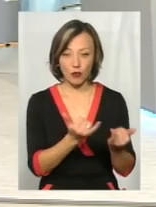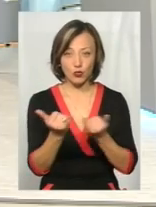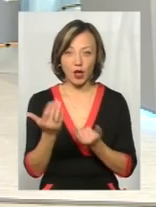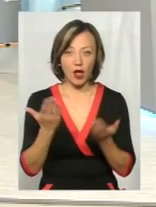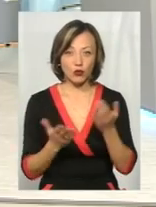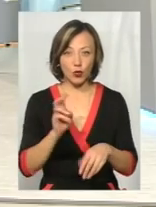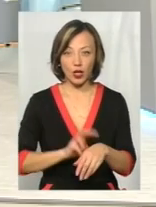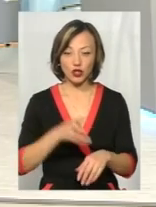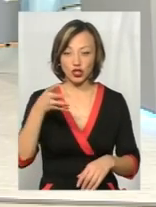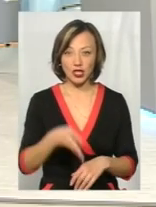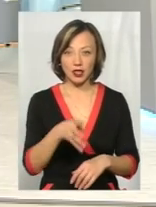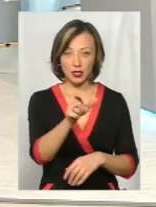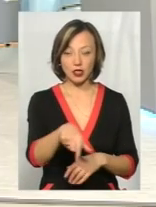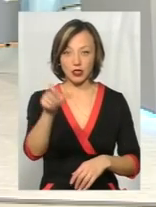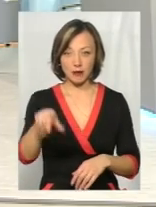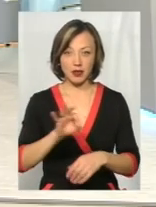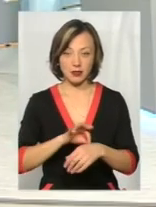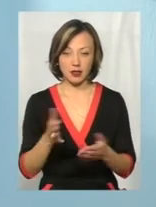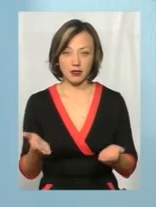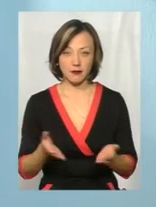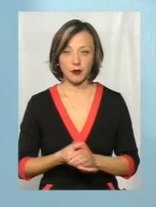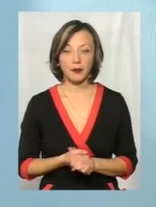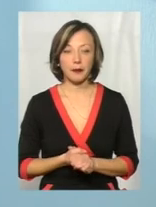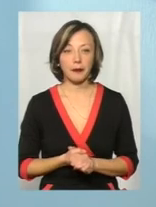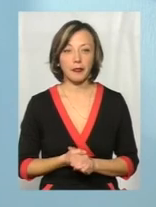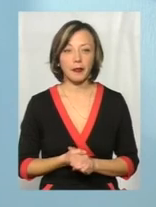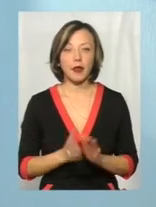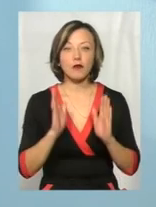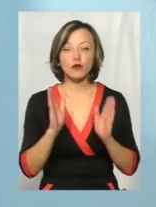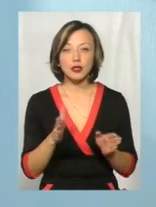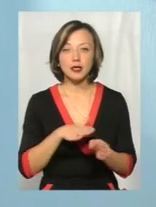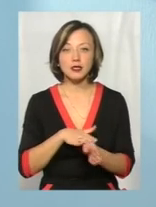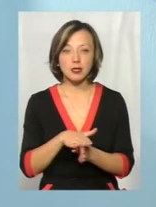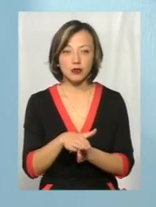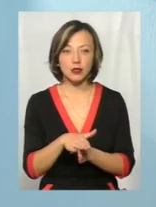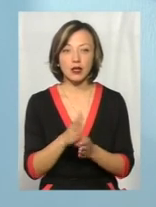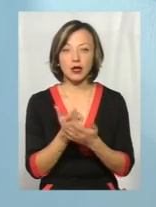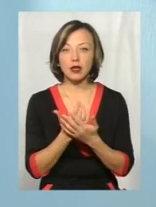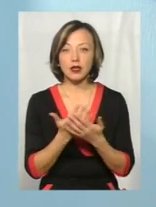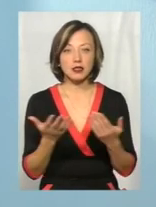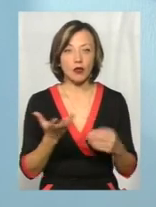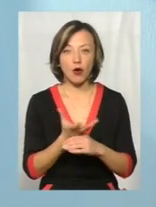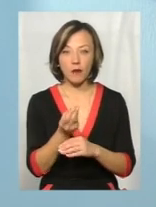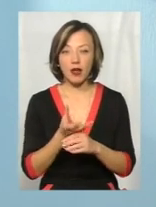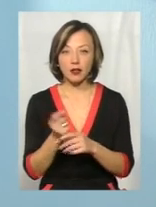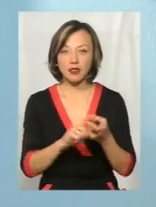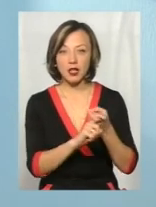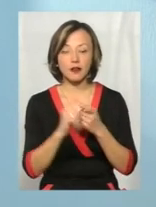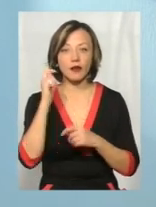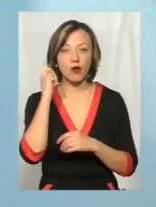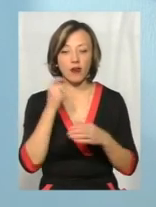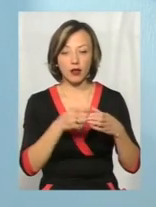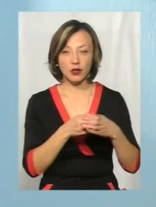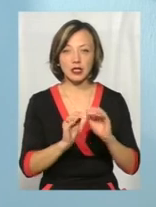лікаря 4 тисячі пацієнтів. Буде здійснюватися і різна оплата в залежності від вікових категорій. Там,